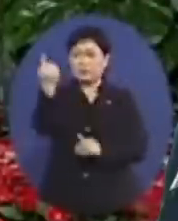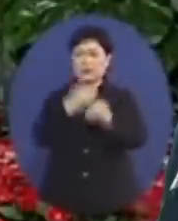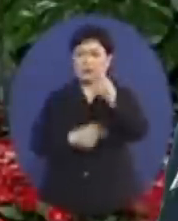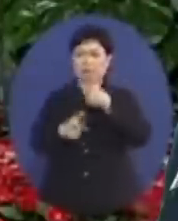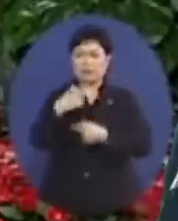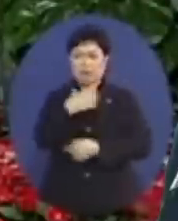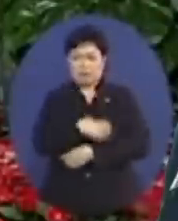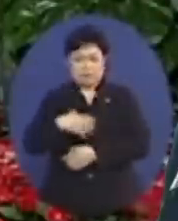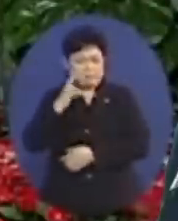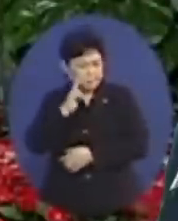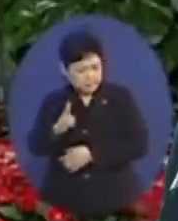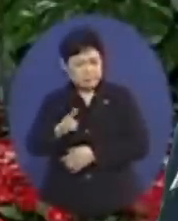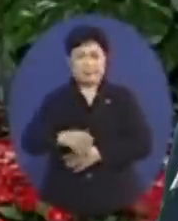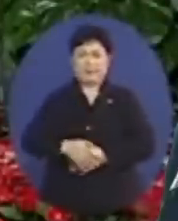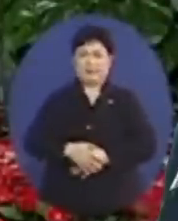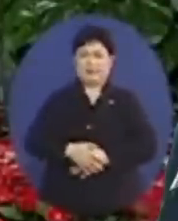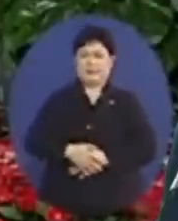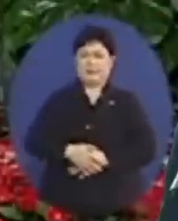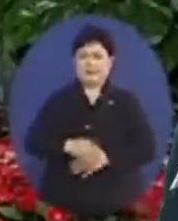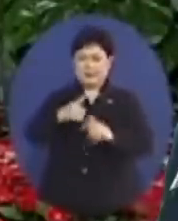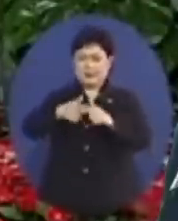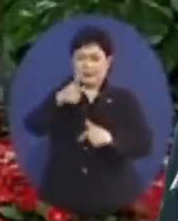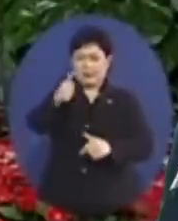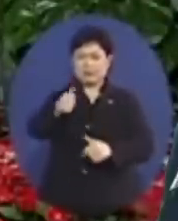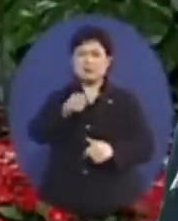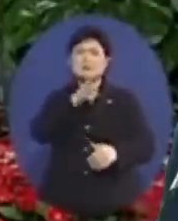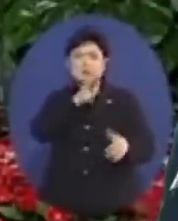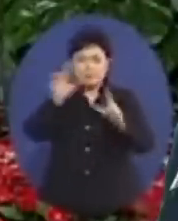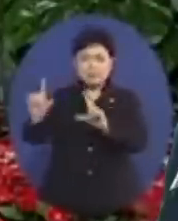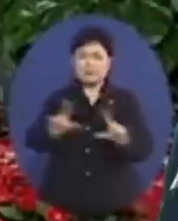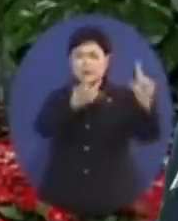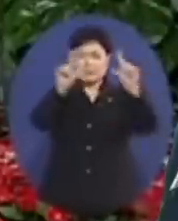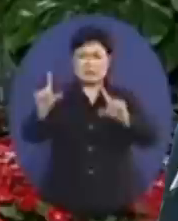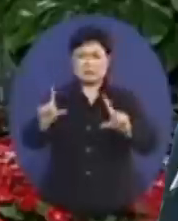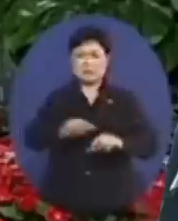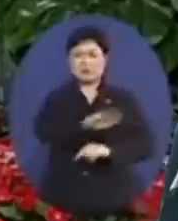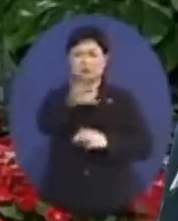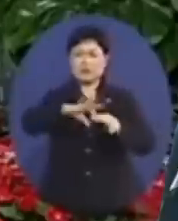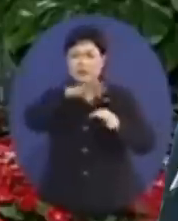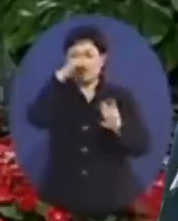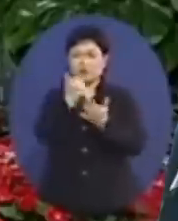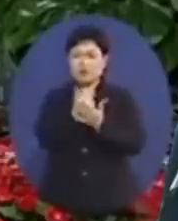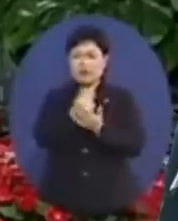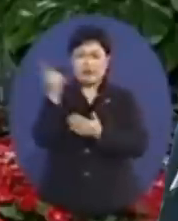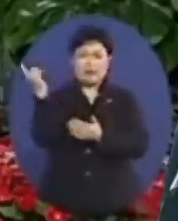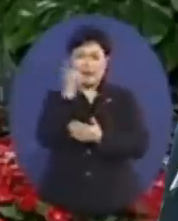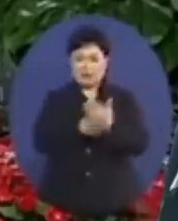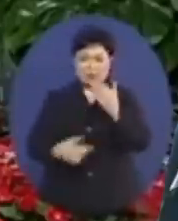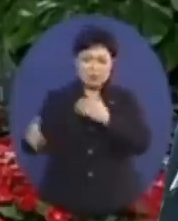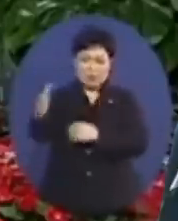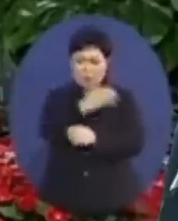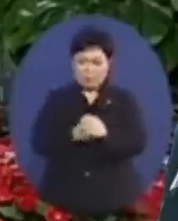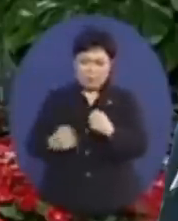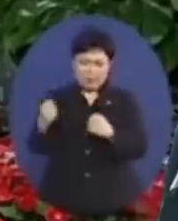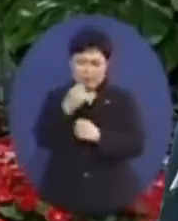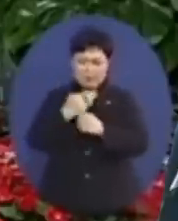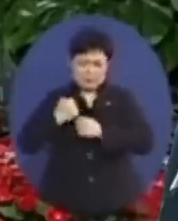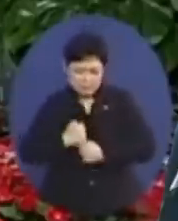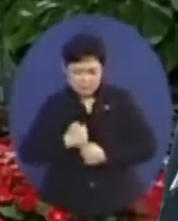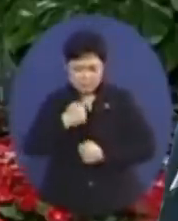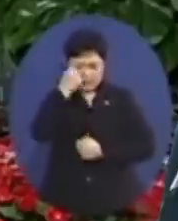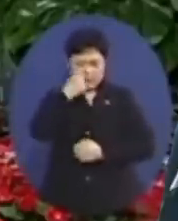괴로운 것입니다. 예수님은 그의 삶 자체가 우리의 죄악을 온몸에 짊어지고 그로 인하여 슬픔을